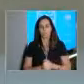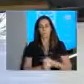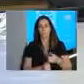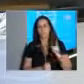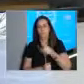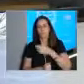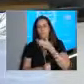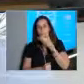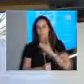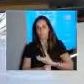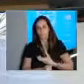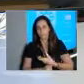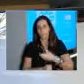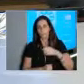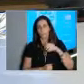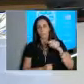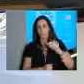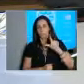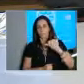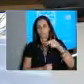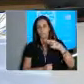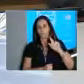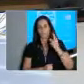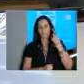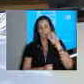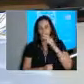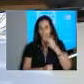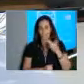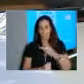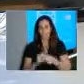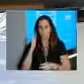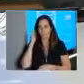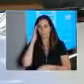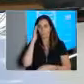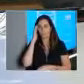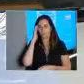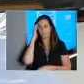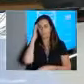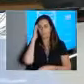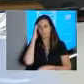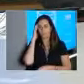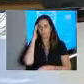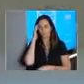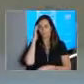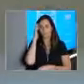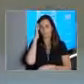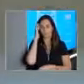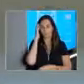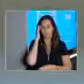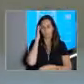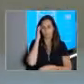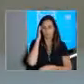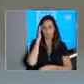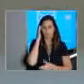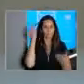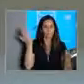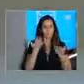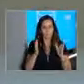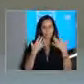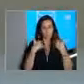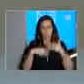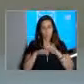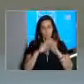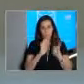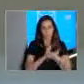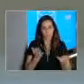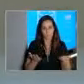ולרב עמיחי אליהו. שלום לשניכם. אז מה? מסתירים מאיתנו